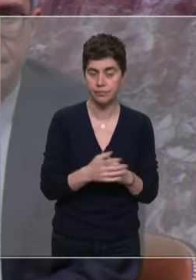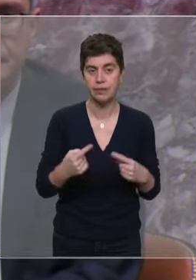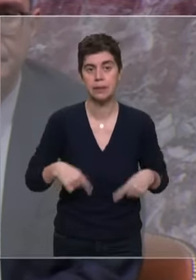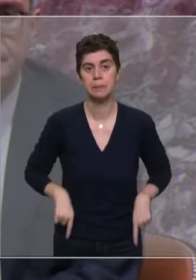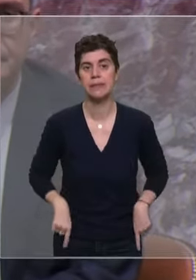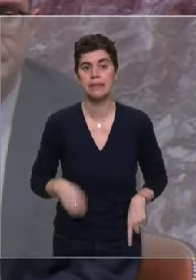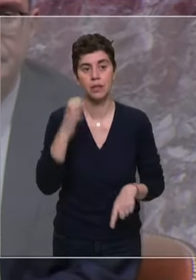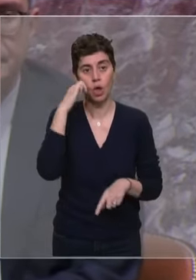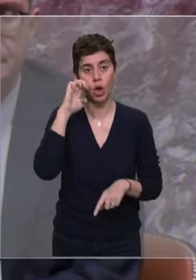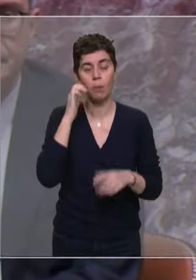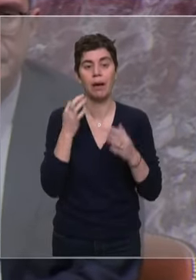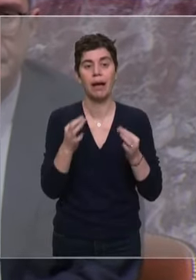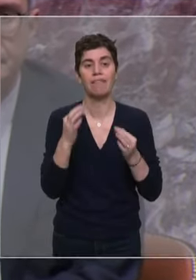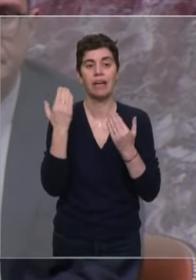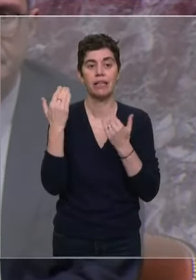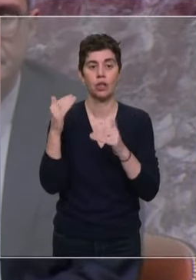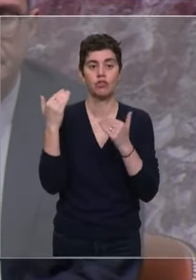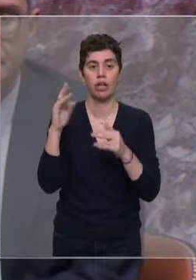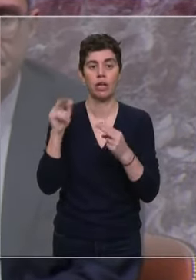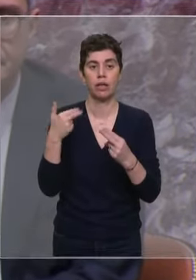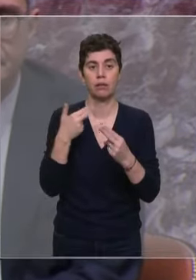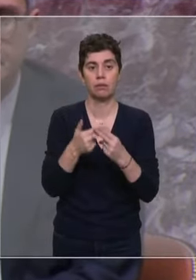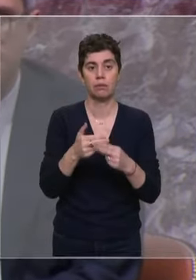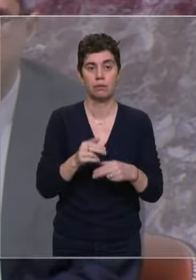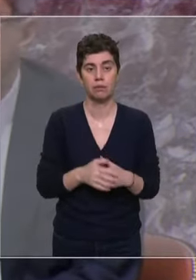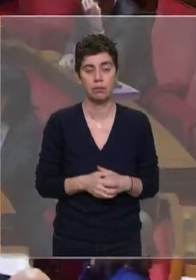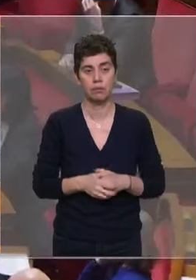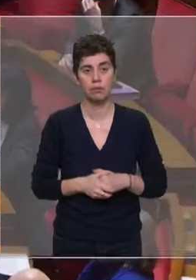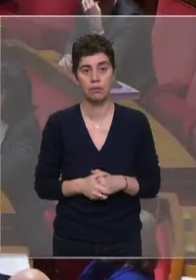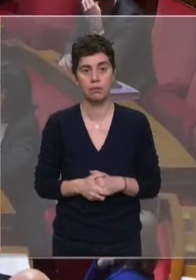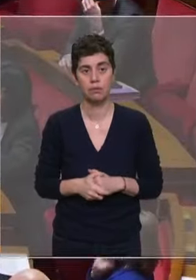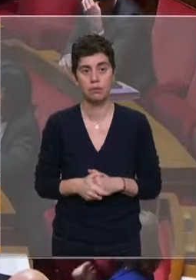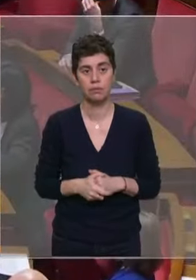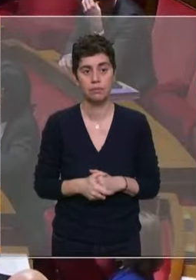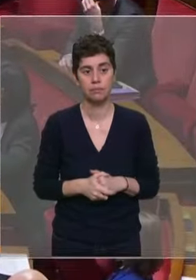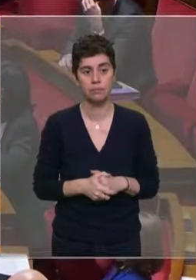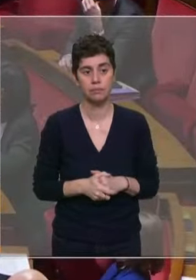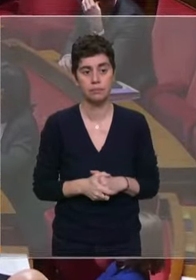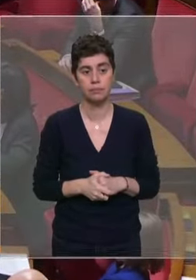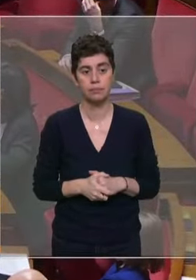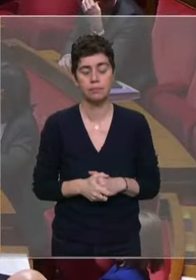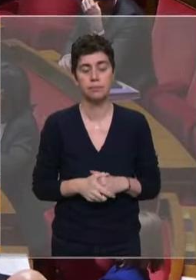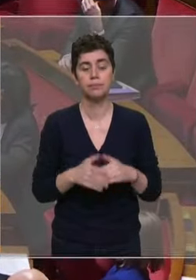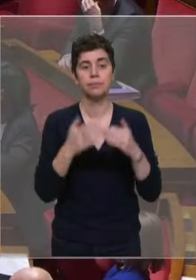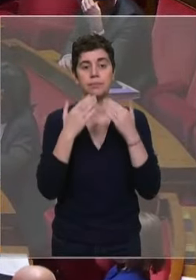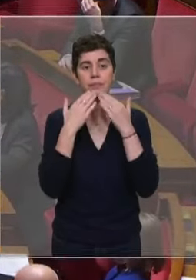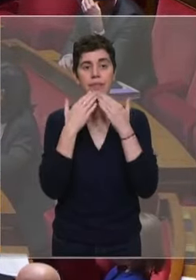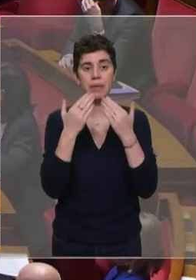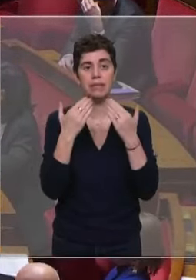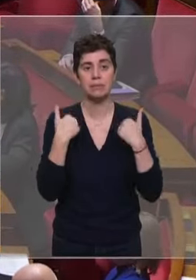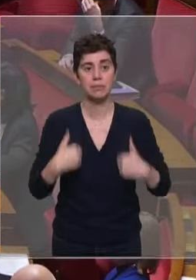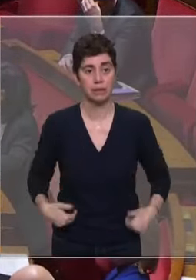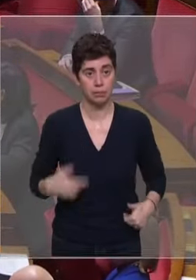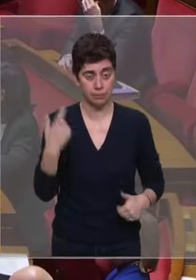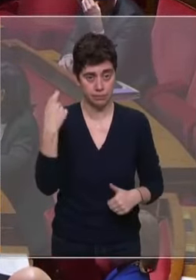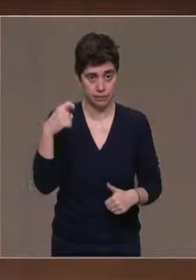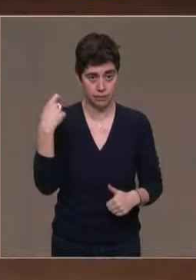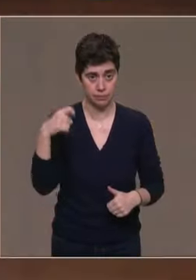ministre de l'Europe et des Affaires étrangères. Merci Madame la